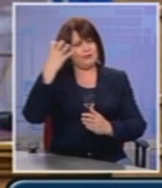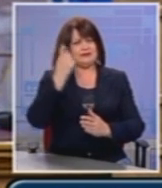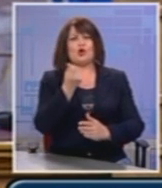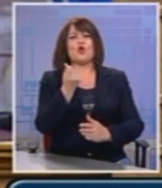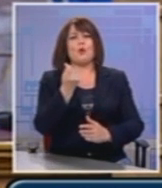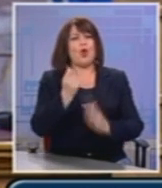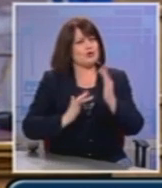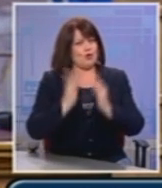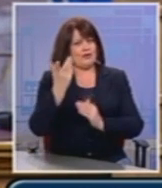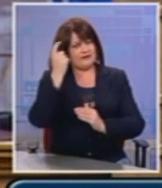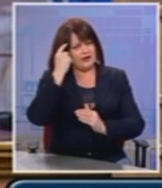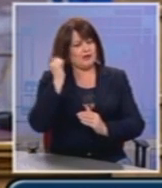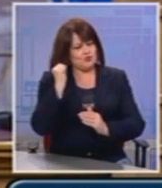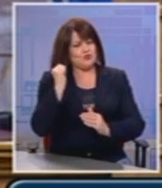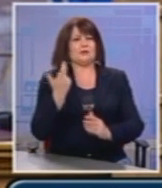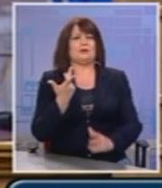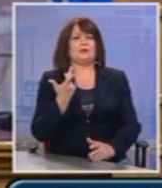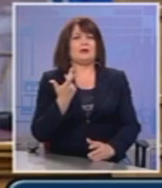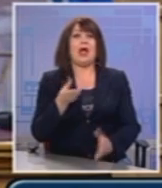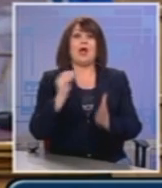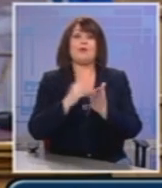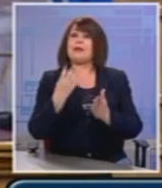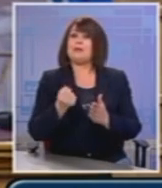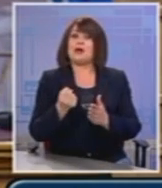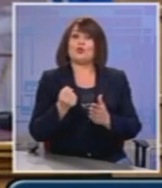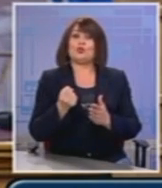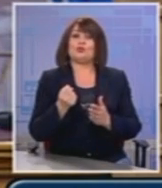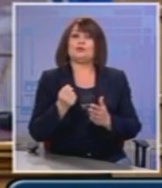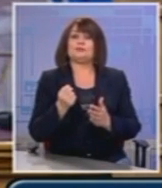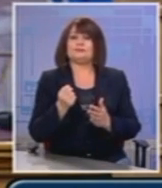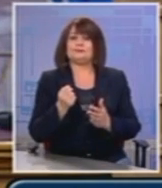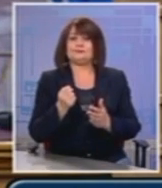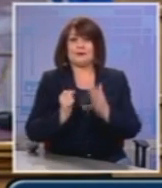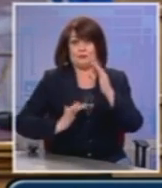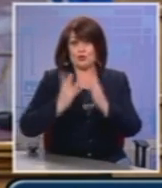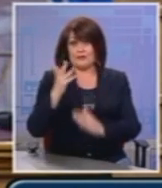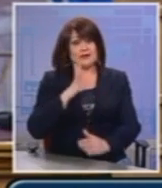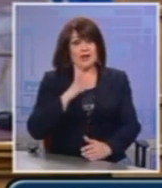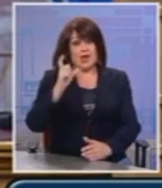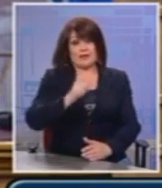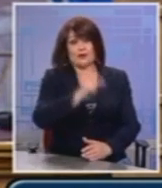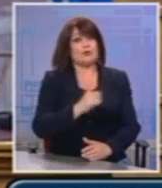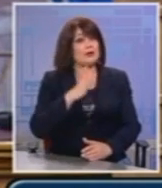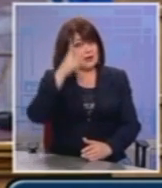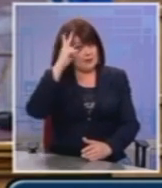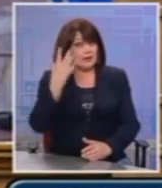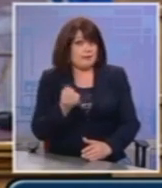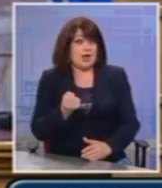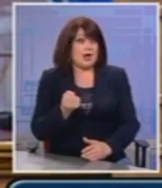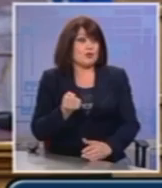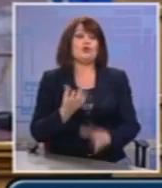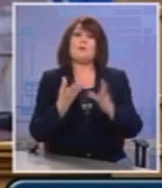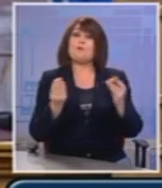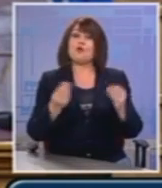αυτό αλλά υπάρχουν επίσης και προοδευτικοί άνθρωποι στην γερμανία και πολλοί